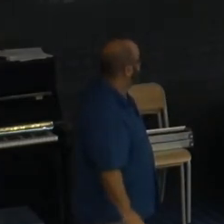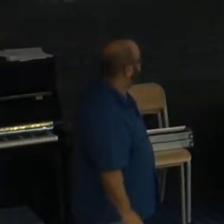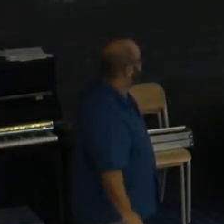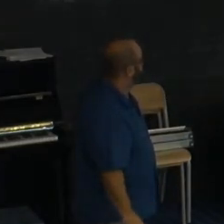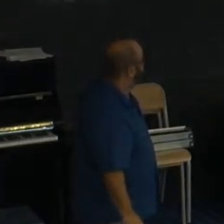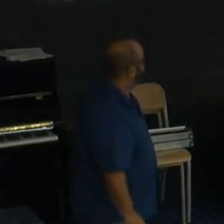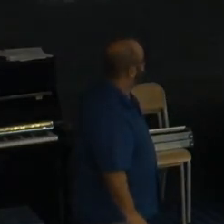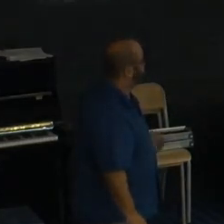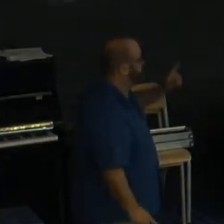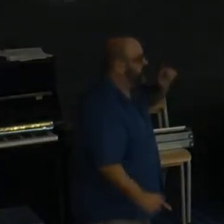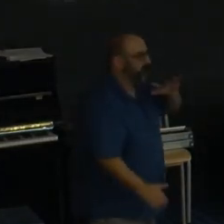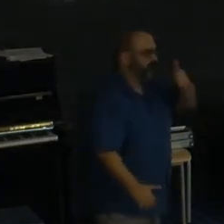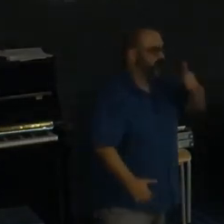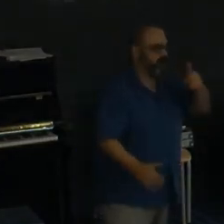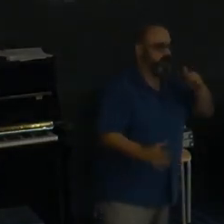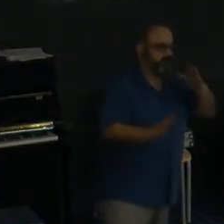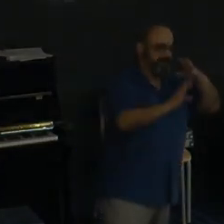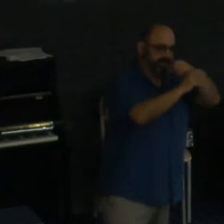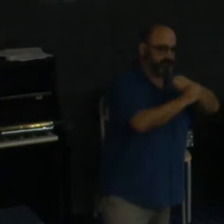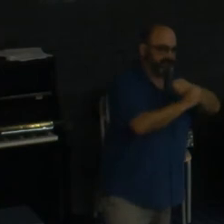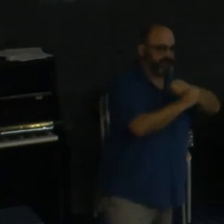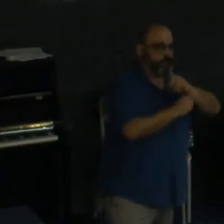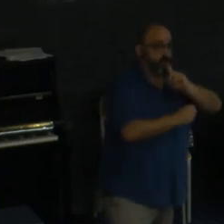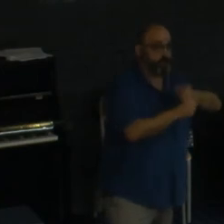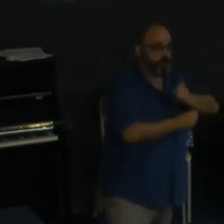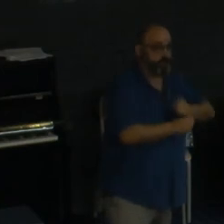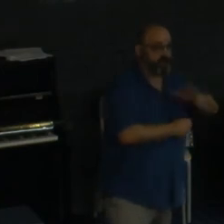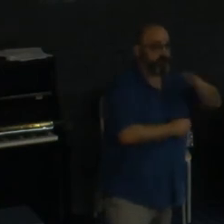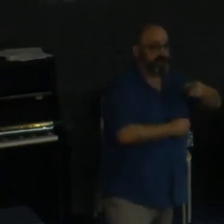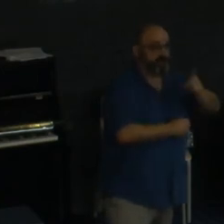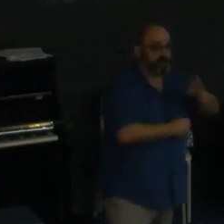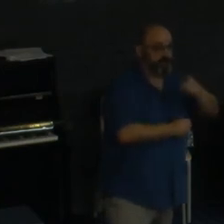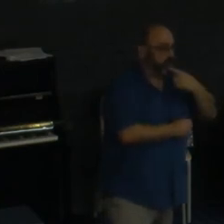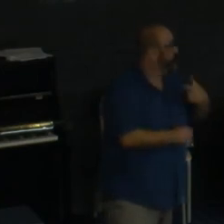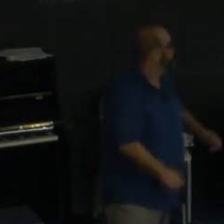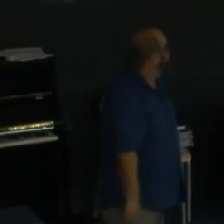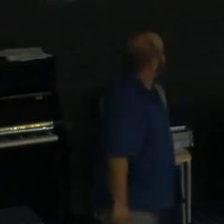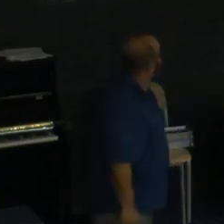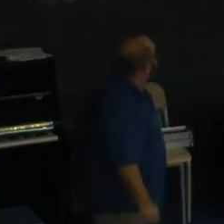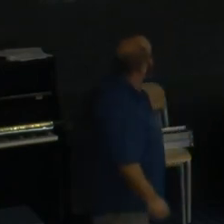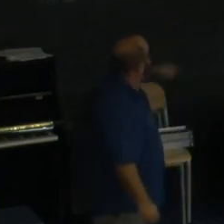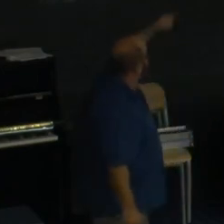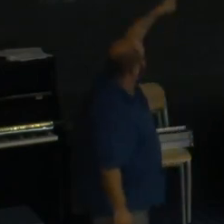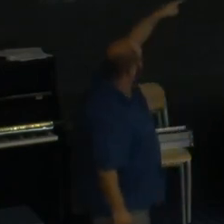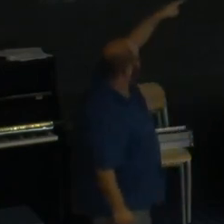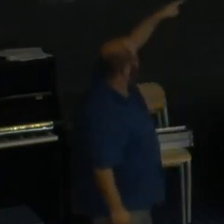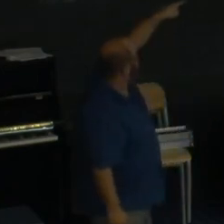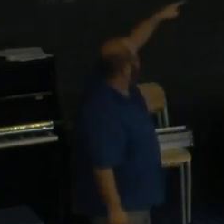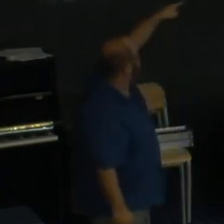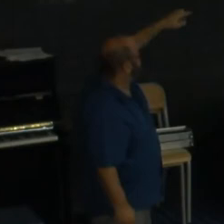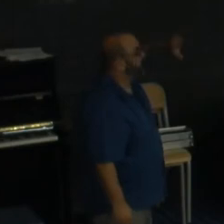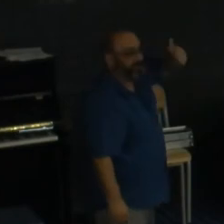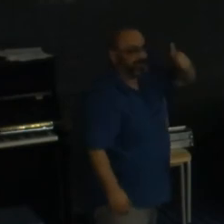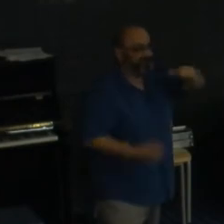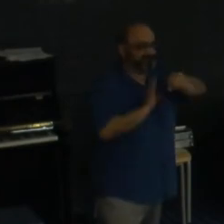question. Je vais vite simplement faire un petit récapitulatif des commandes de PDB. Donc, dans les commandes, on a la première et la